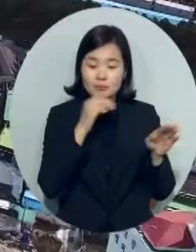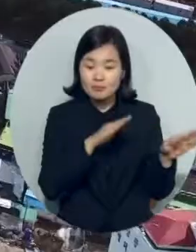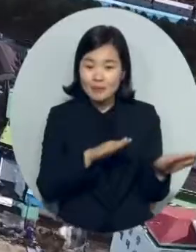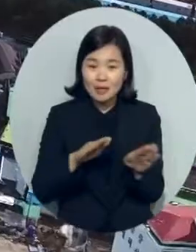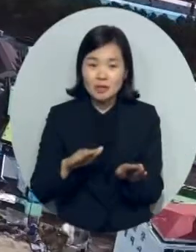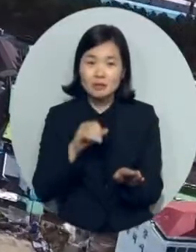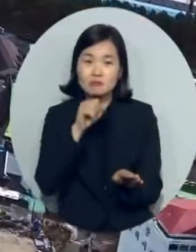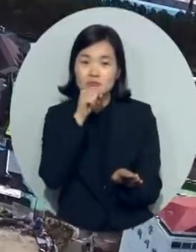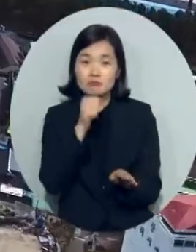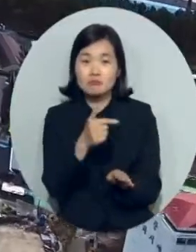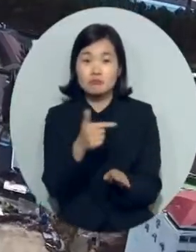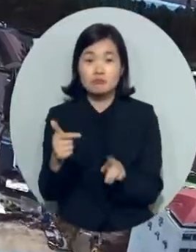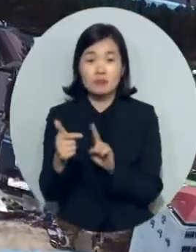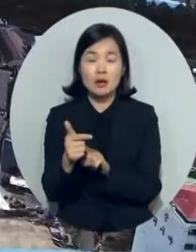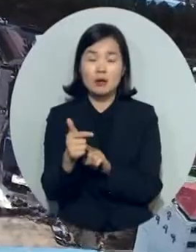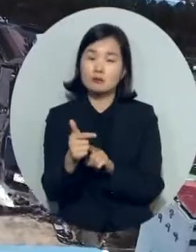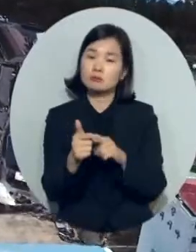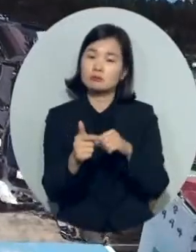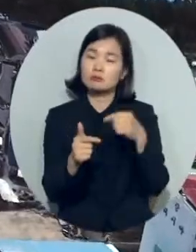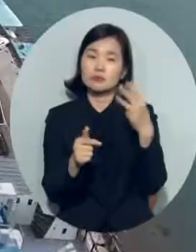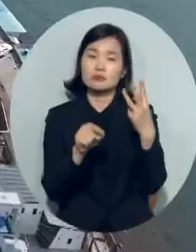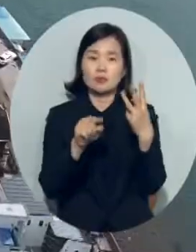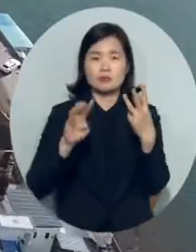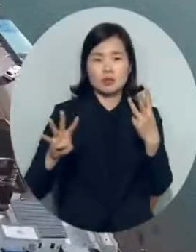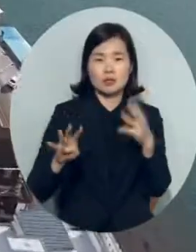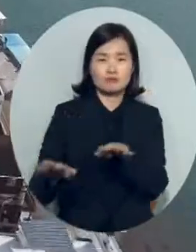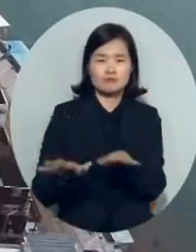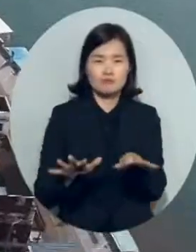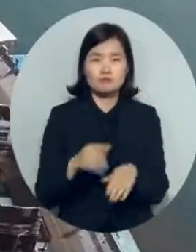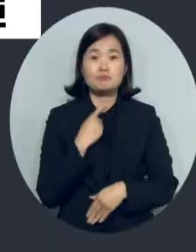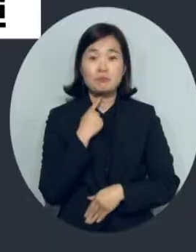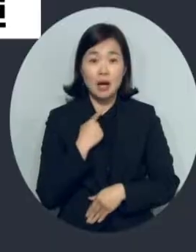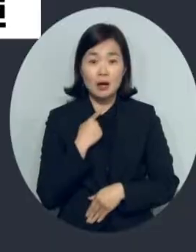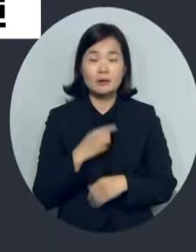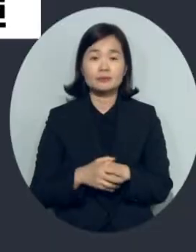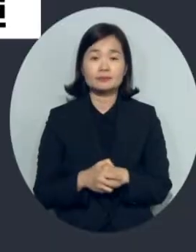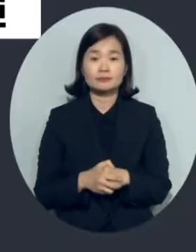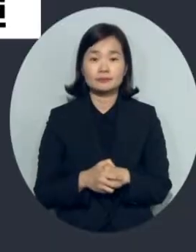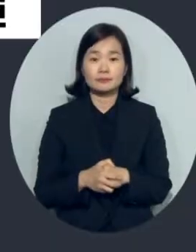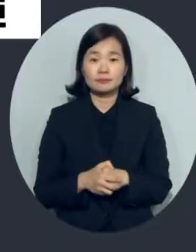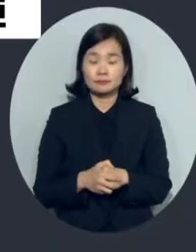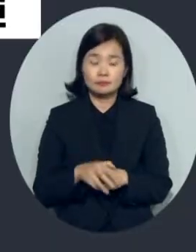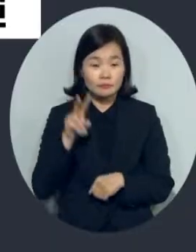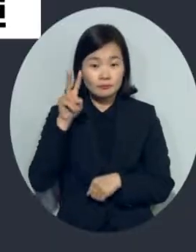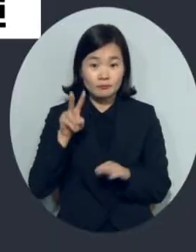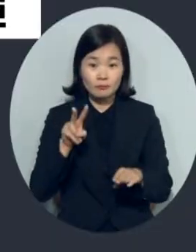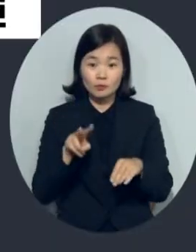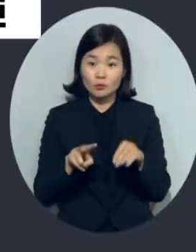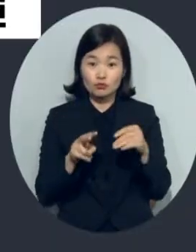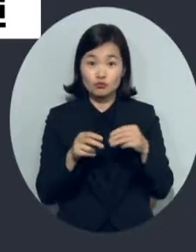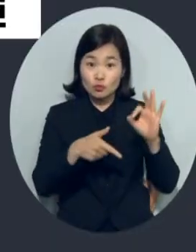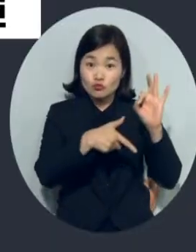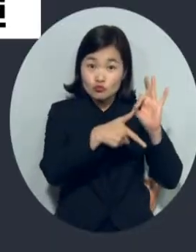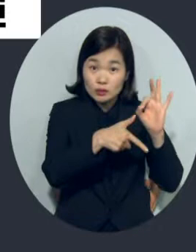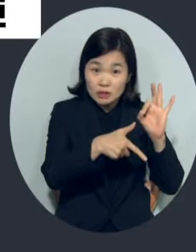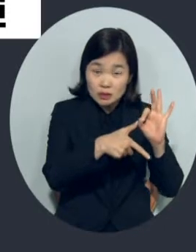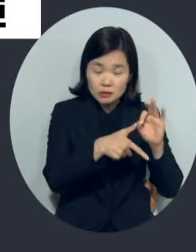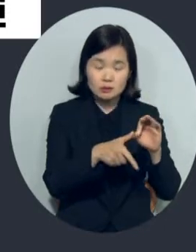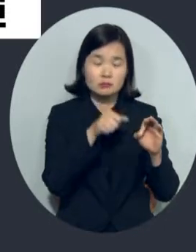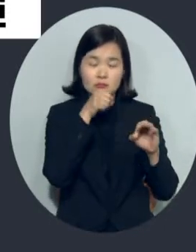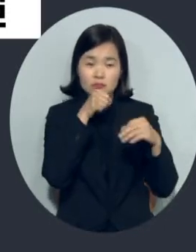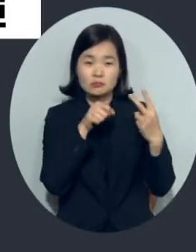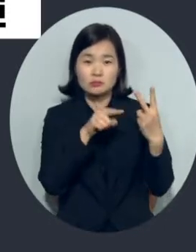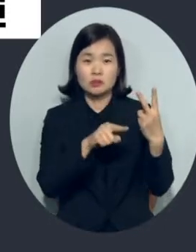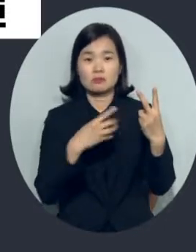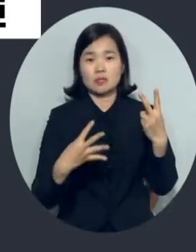가장 강력한 규모 3.4 의 지진이 발생했습니다 이틀 뒤에는 울진 앞바다에서 규모 2.4